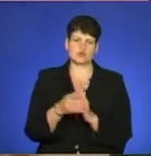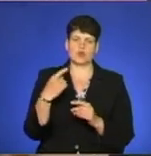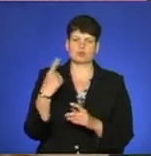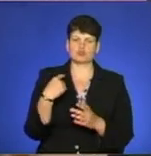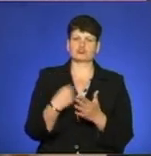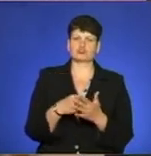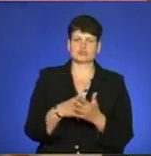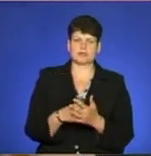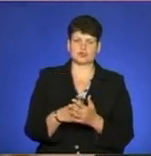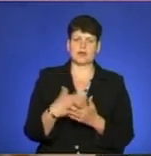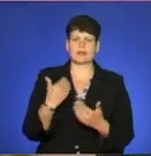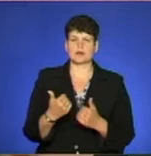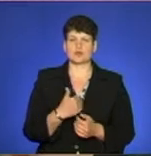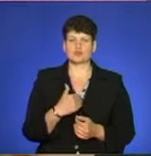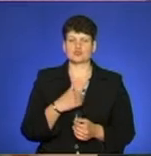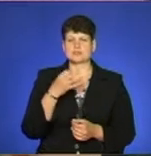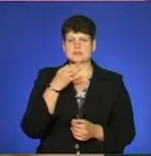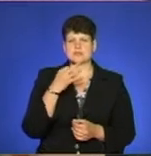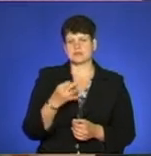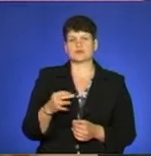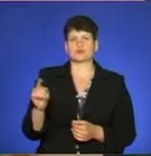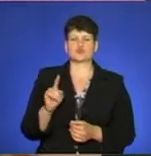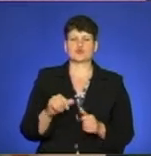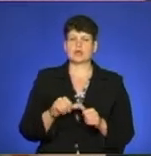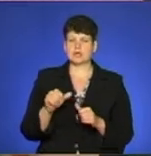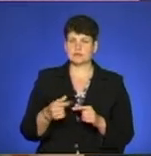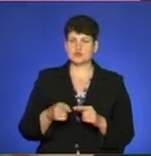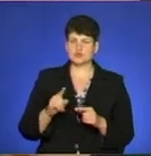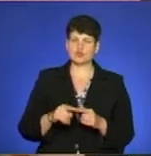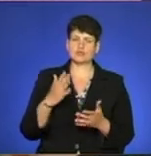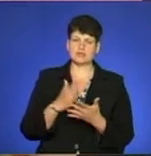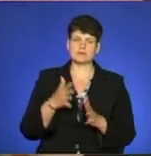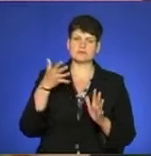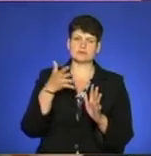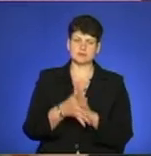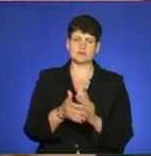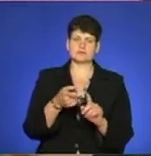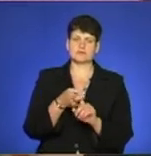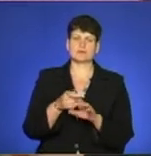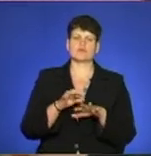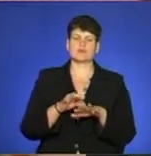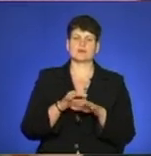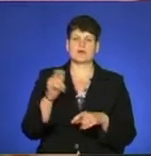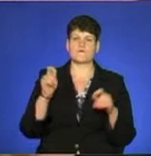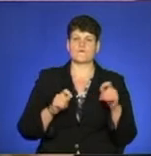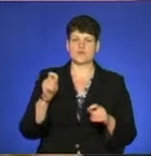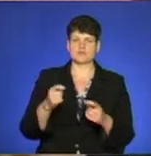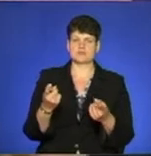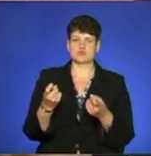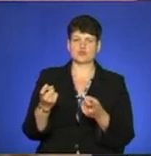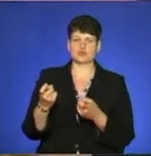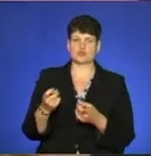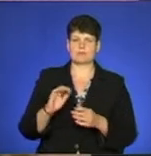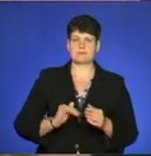обласного бюджету, але хочу зазначити, що крім цього є видатки, пов'язані з проведенням форуму за участю